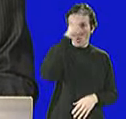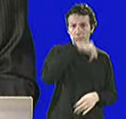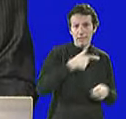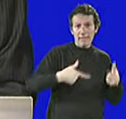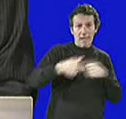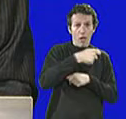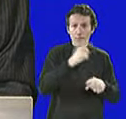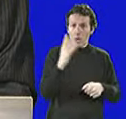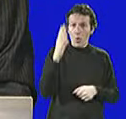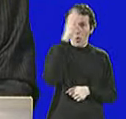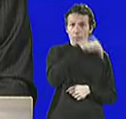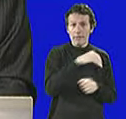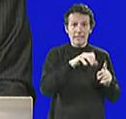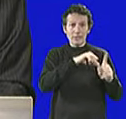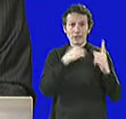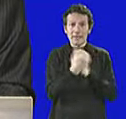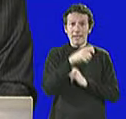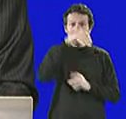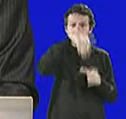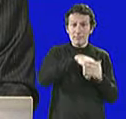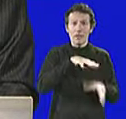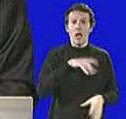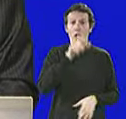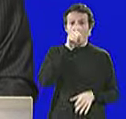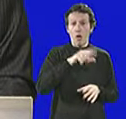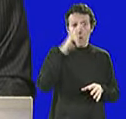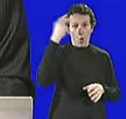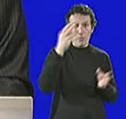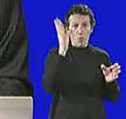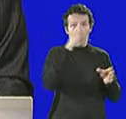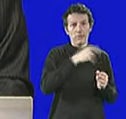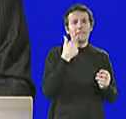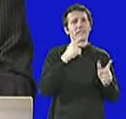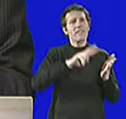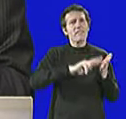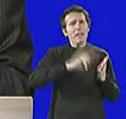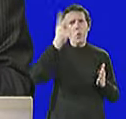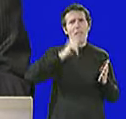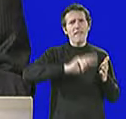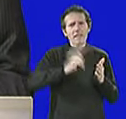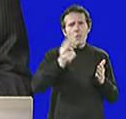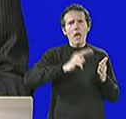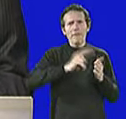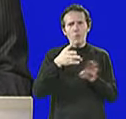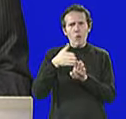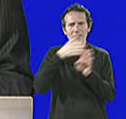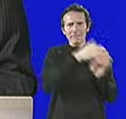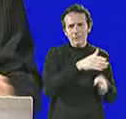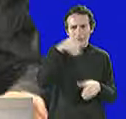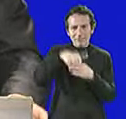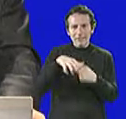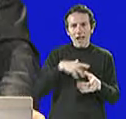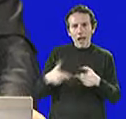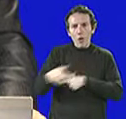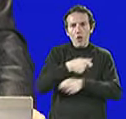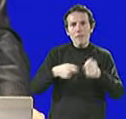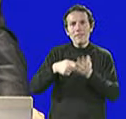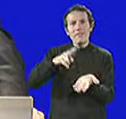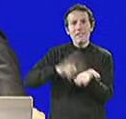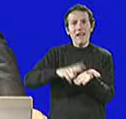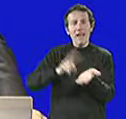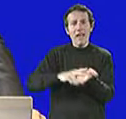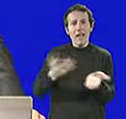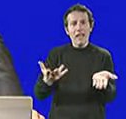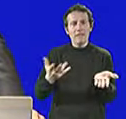société. On avait oublié que derrière l'économie virtuelle, il y a l'économie réelle. On avait oublié que derrière